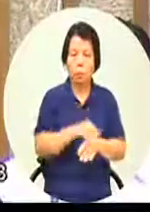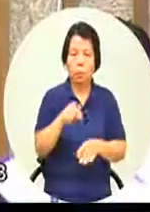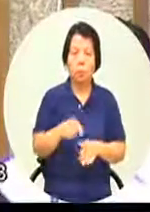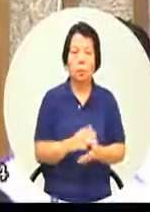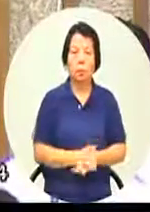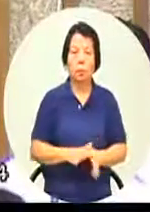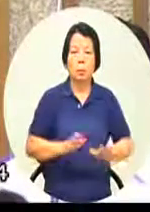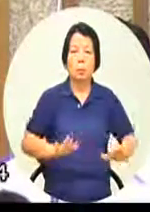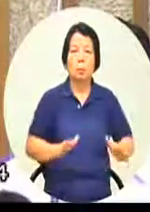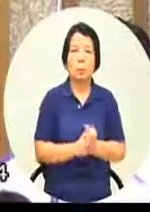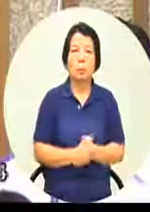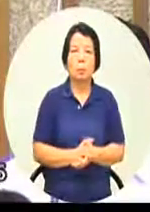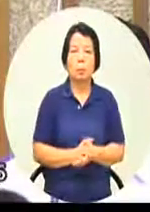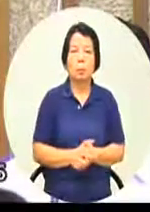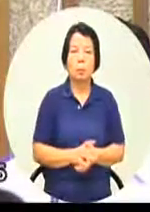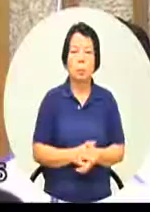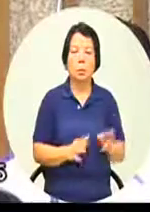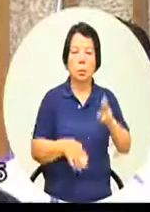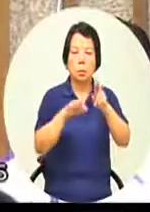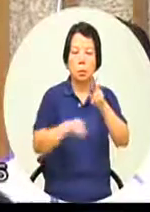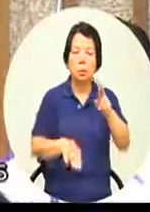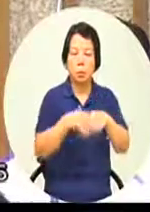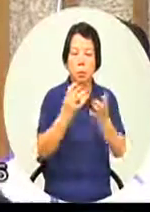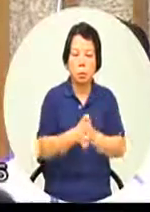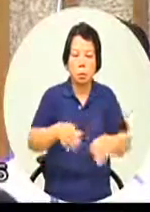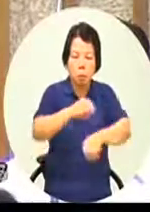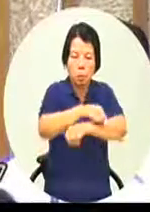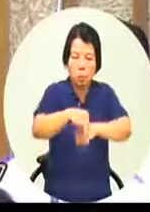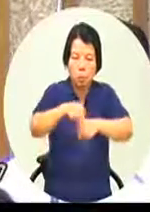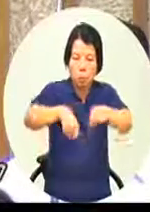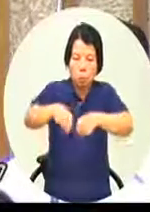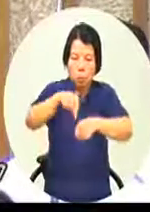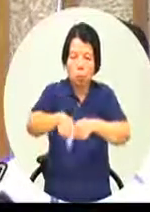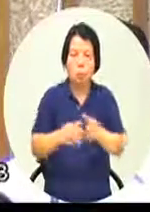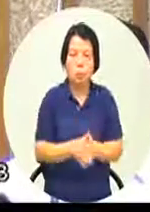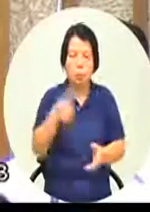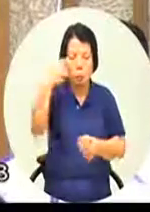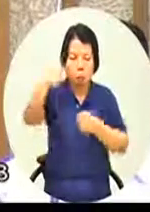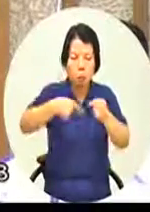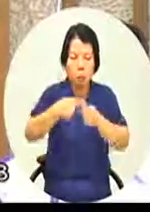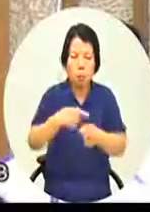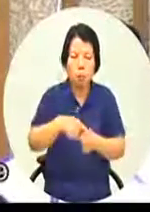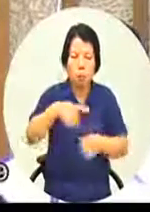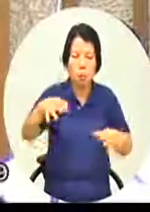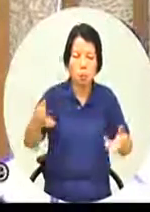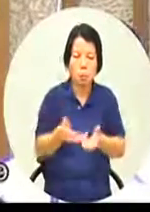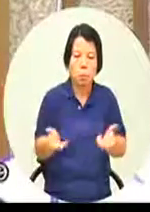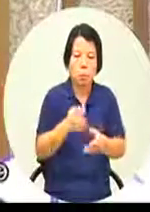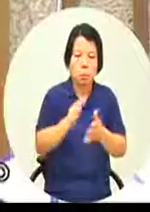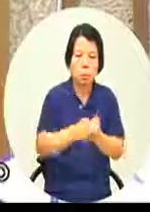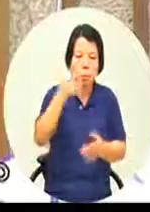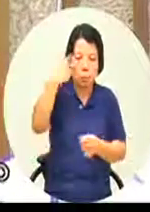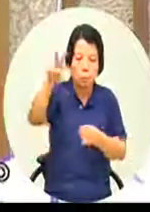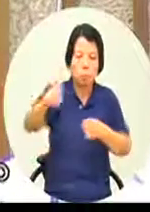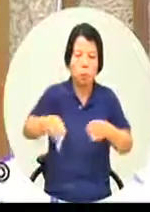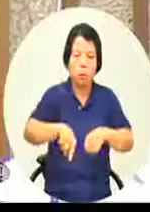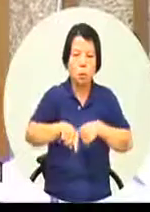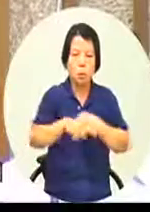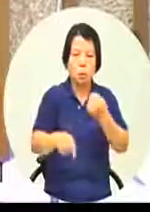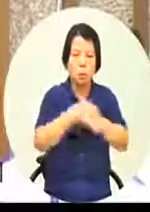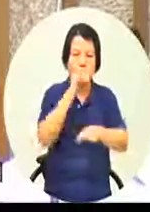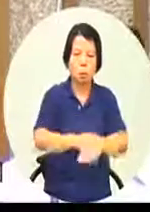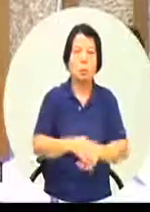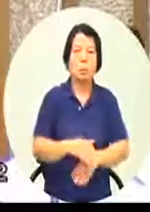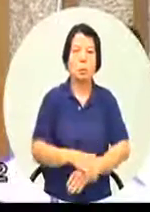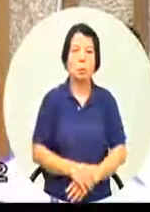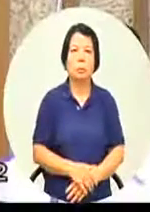目前就是在年底之前完成设计，那预计就是在明年动工，那后年前建。那以上的进度跟议员做